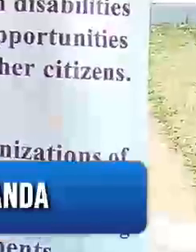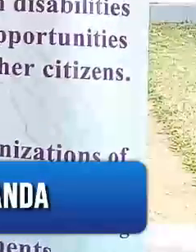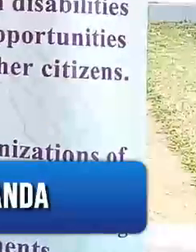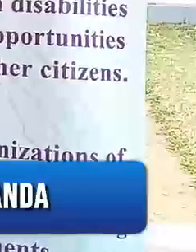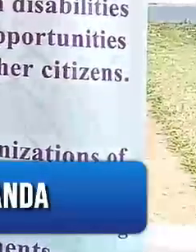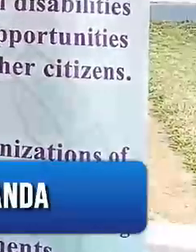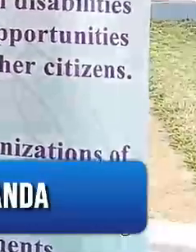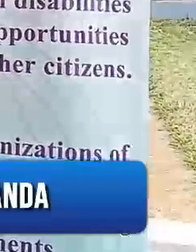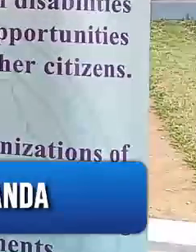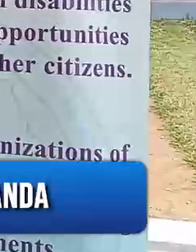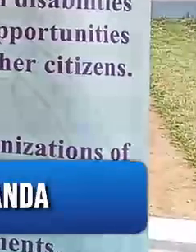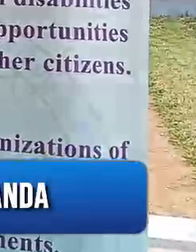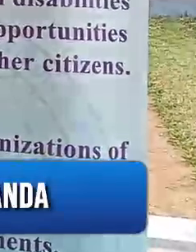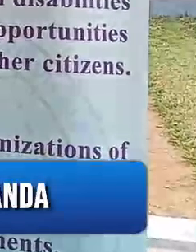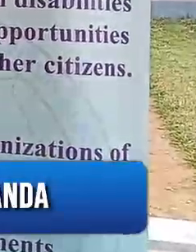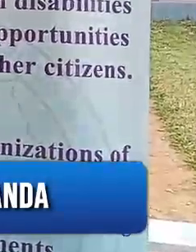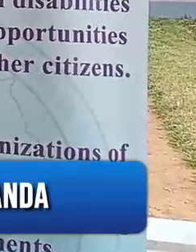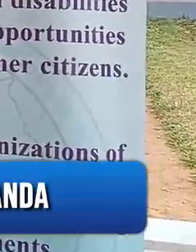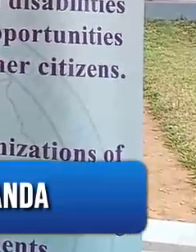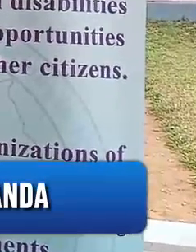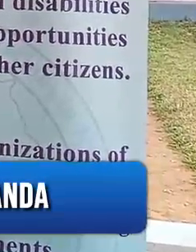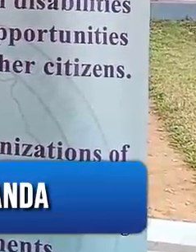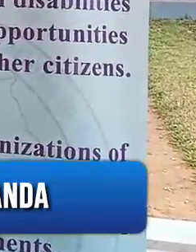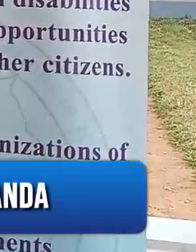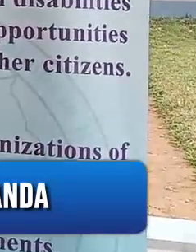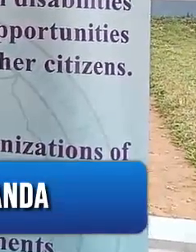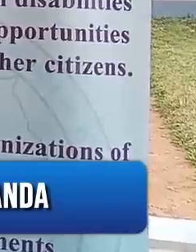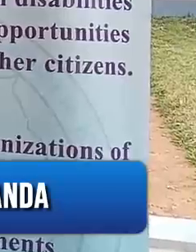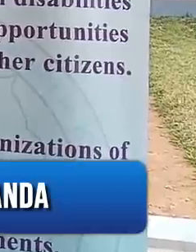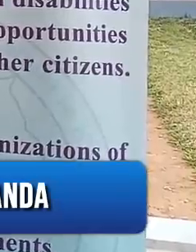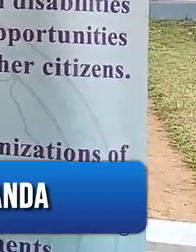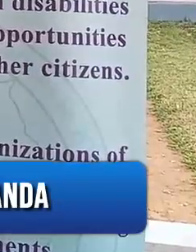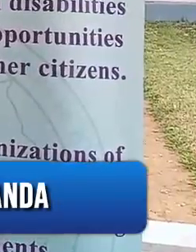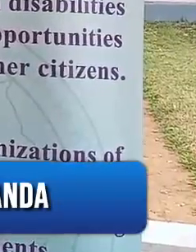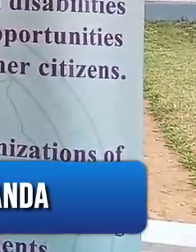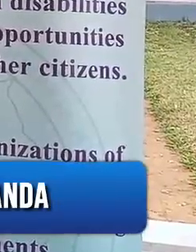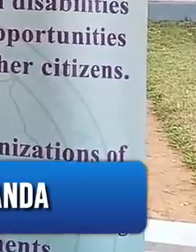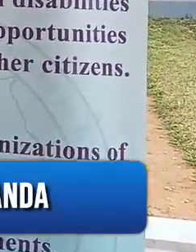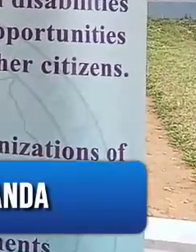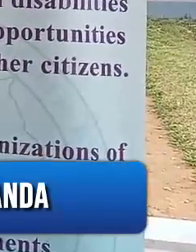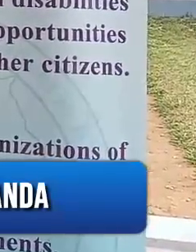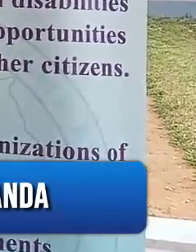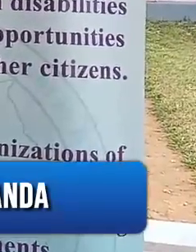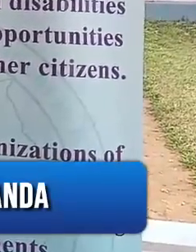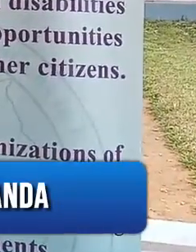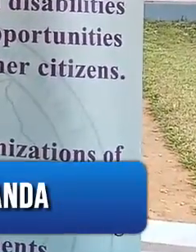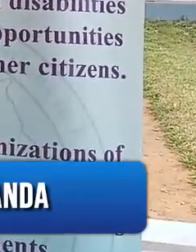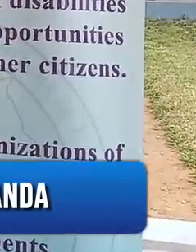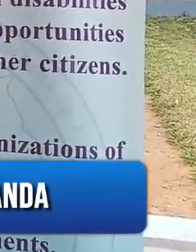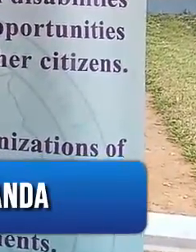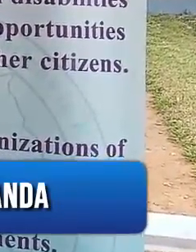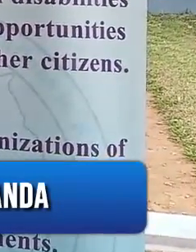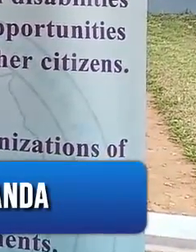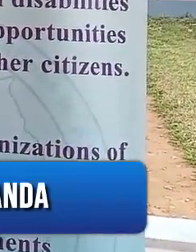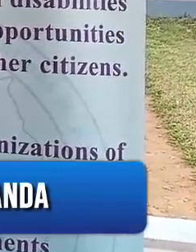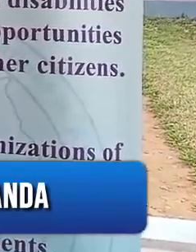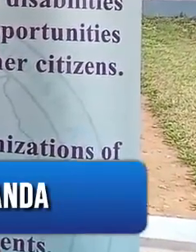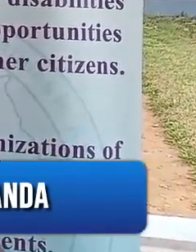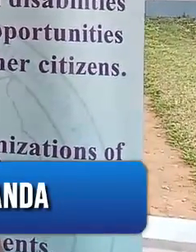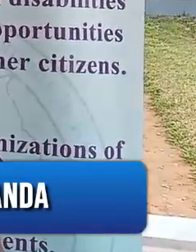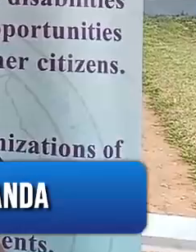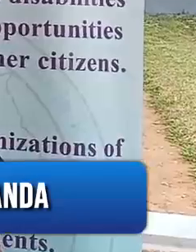bafite inshingano mu guteza imbere uburezi bagikeneye guhabwa ubwo butumwa kugira ngo izo ndishyi zigende